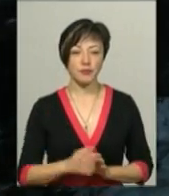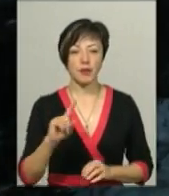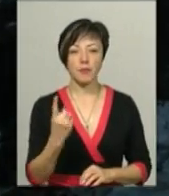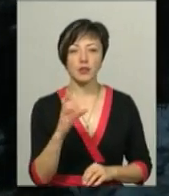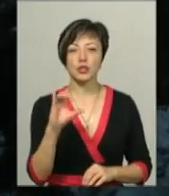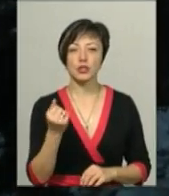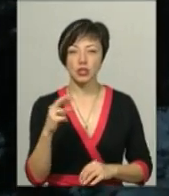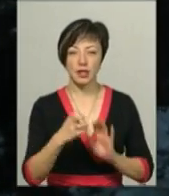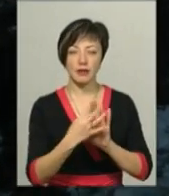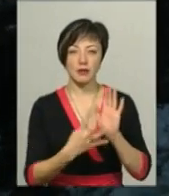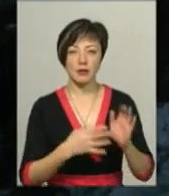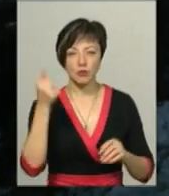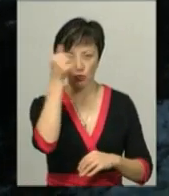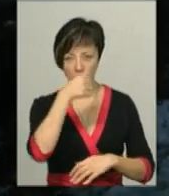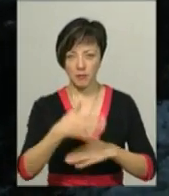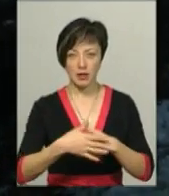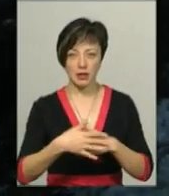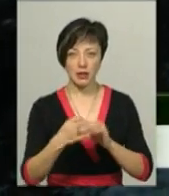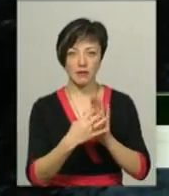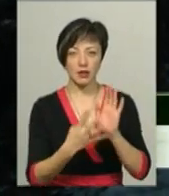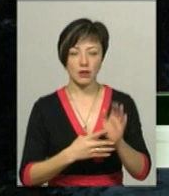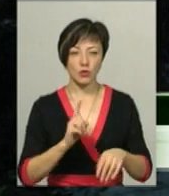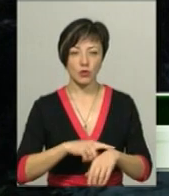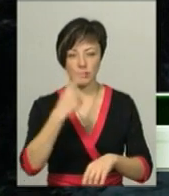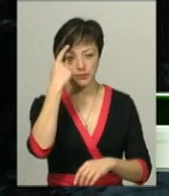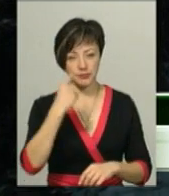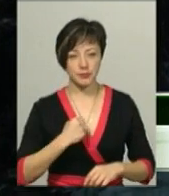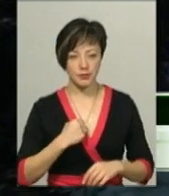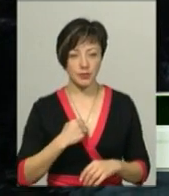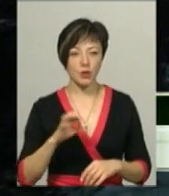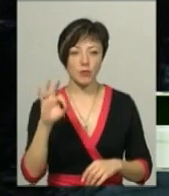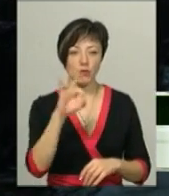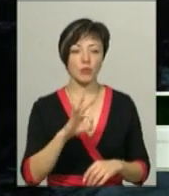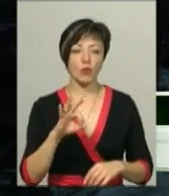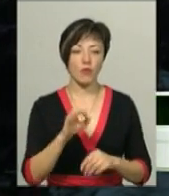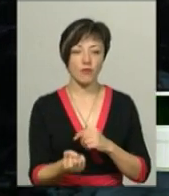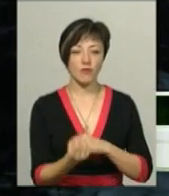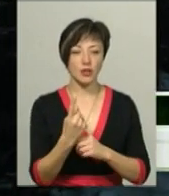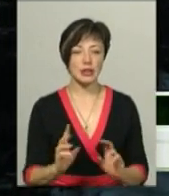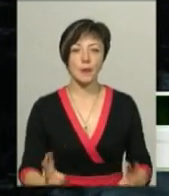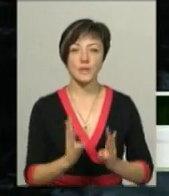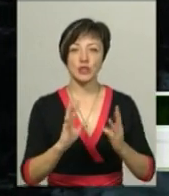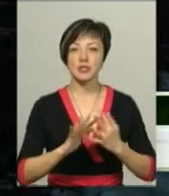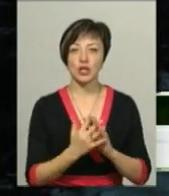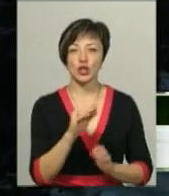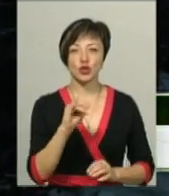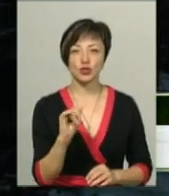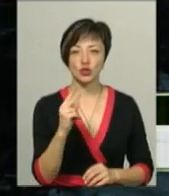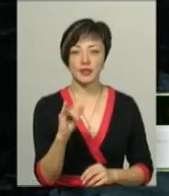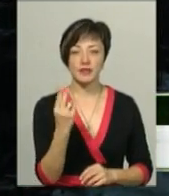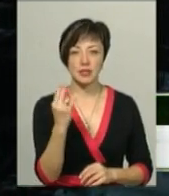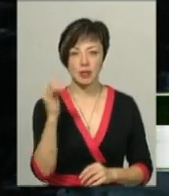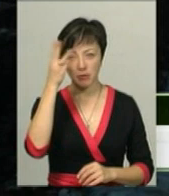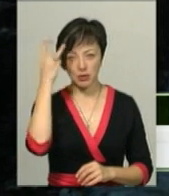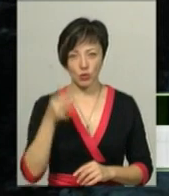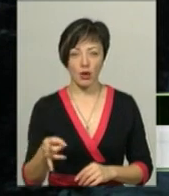1 січня 2019 року близько 19 години поступило повідомлення про виникнення пожежі в селі Жучківця Хмельницького